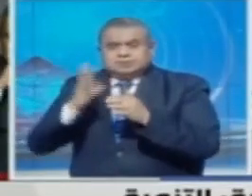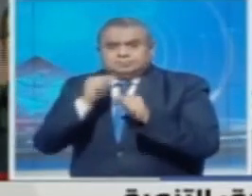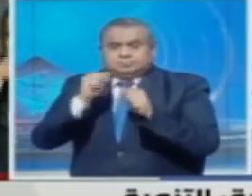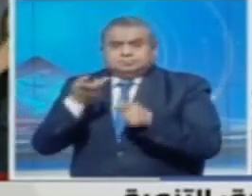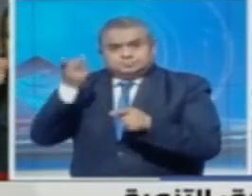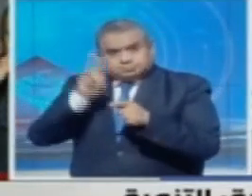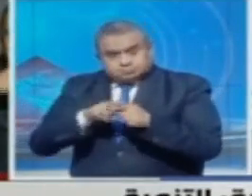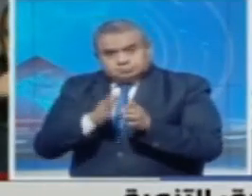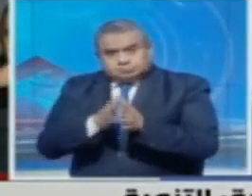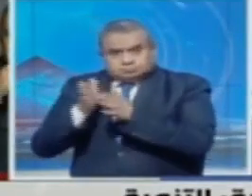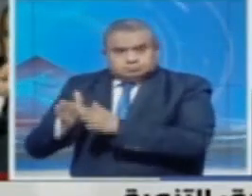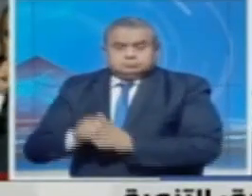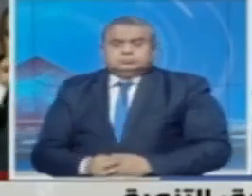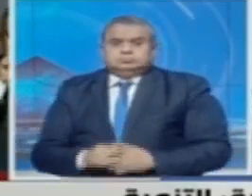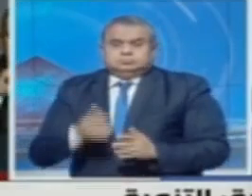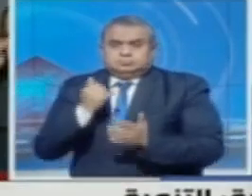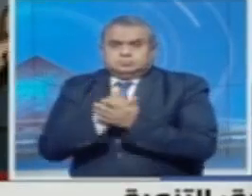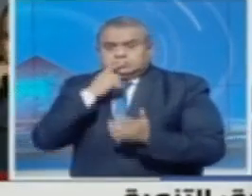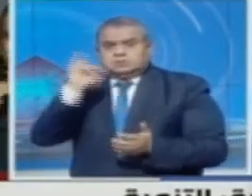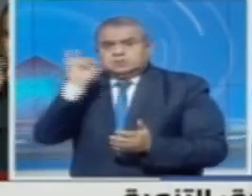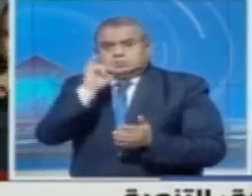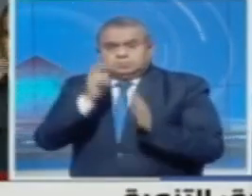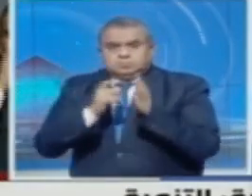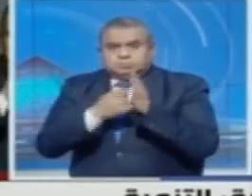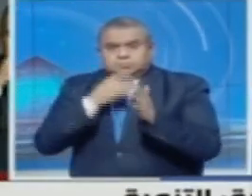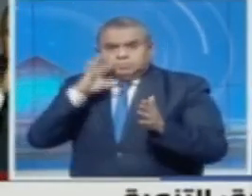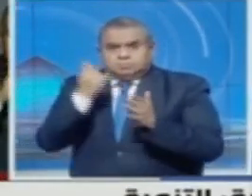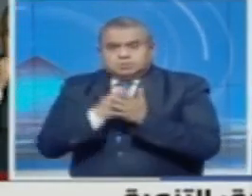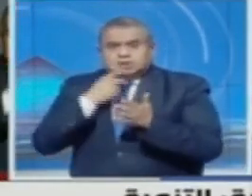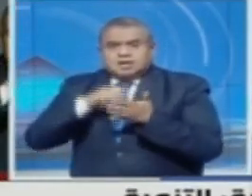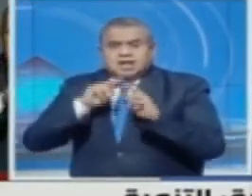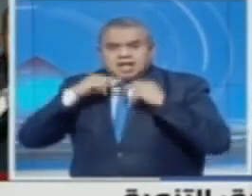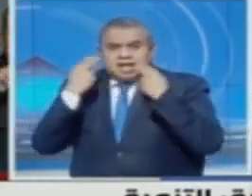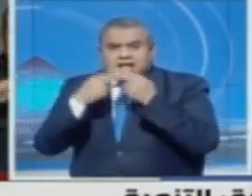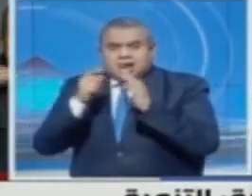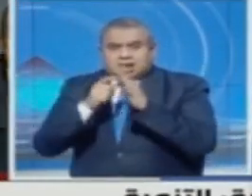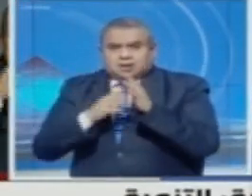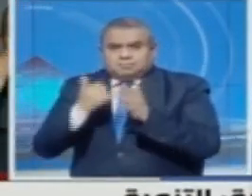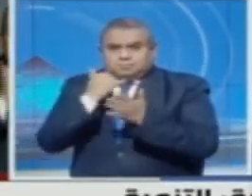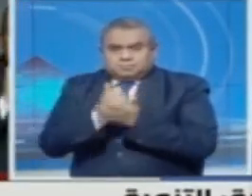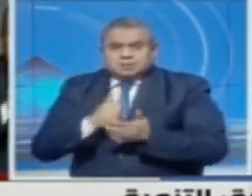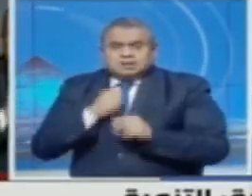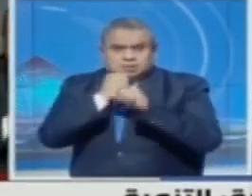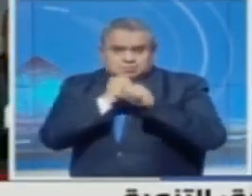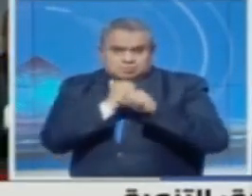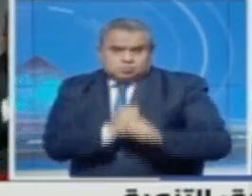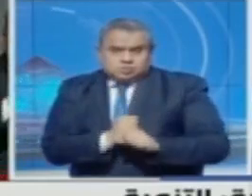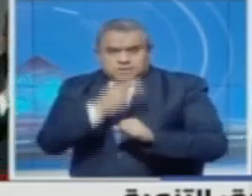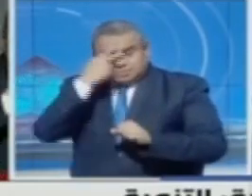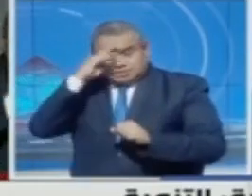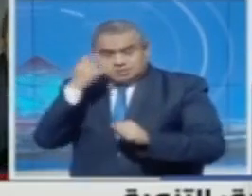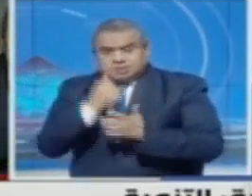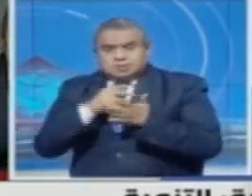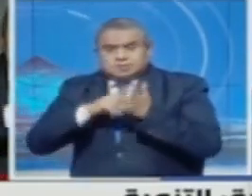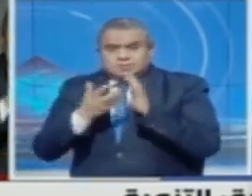كذلك توجد ضرورة لإصلاح الهيكل المالي العالمي لتعزيز تمويل التنمية المستدامة بما يتضمن